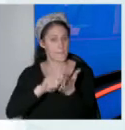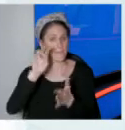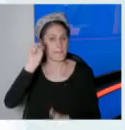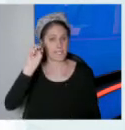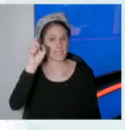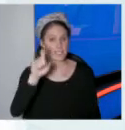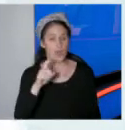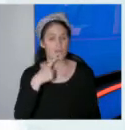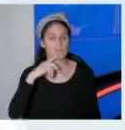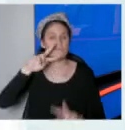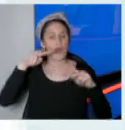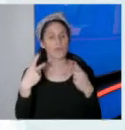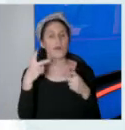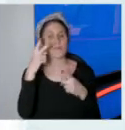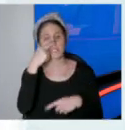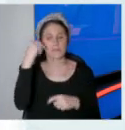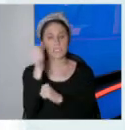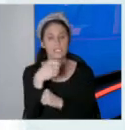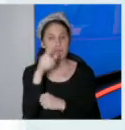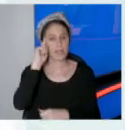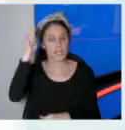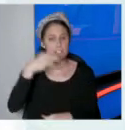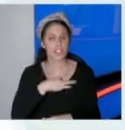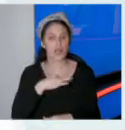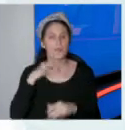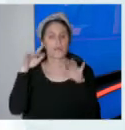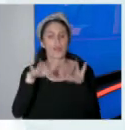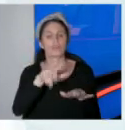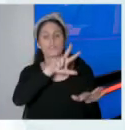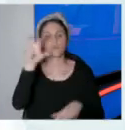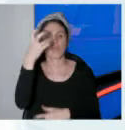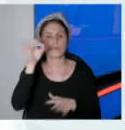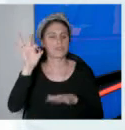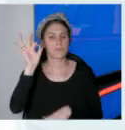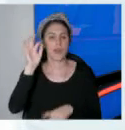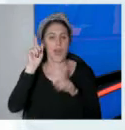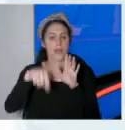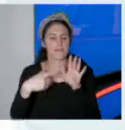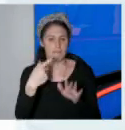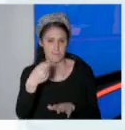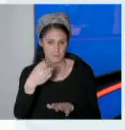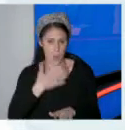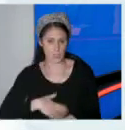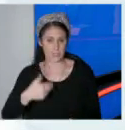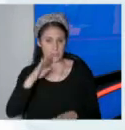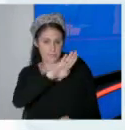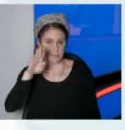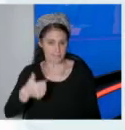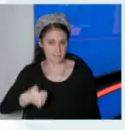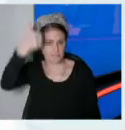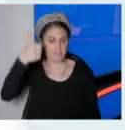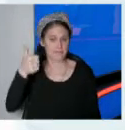מנסים לזלזל באינטליגנציה שלנו, 1,350,000 בוחרי ליכוד שרוצים את נתניהו בהנהגה.